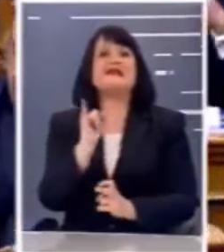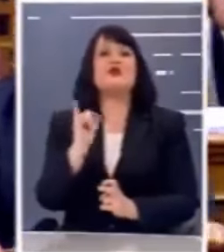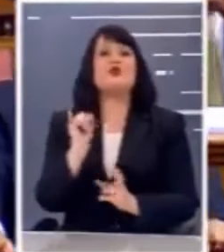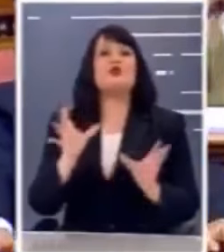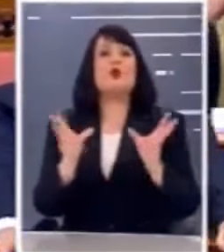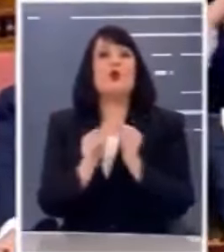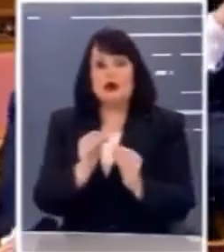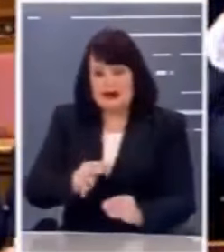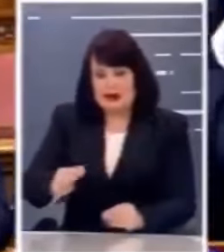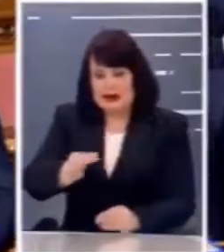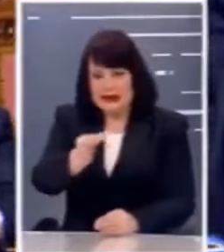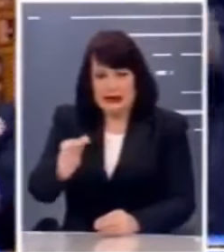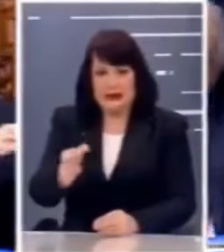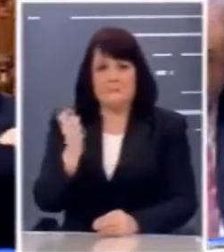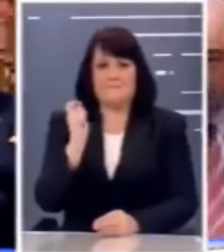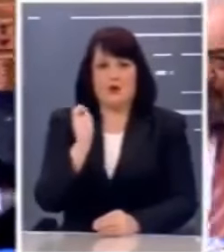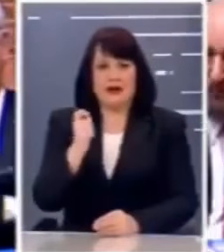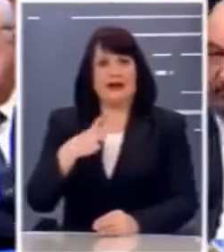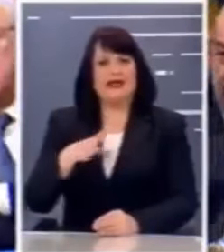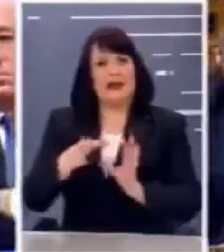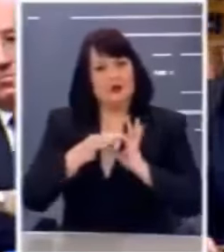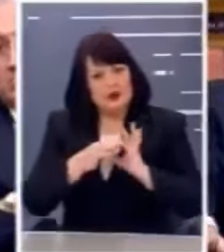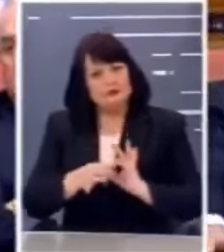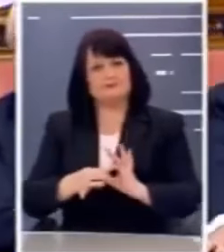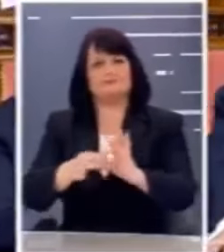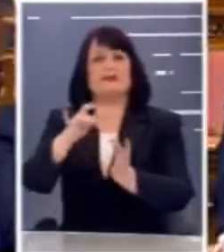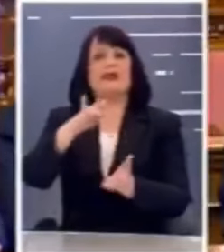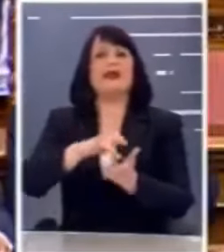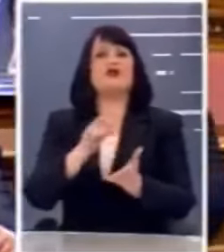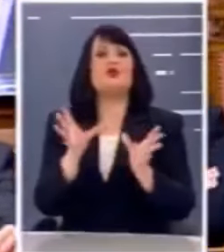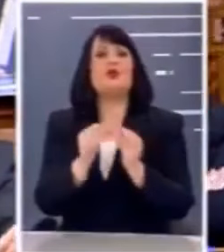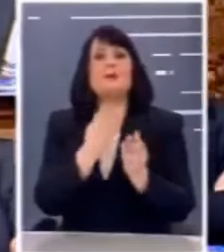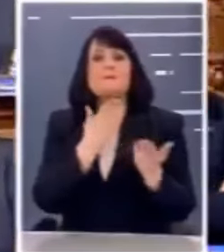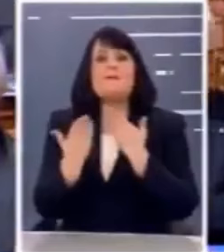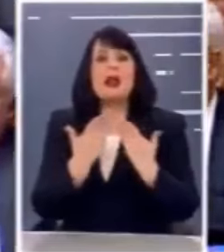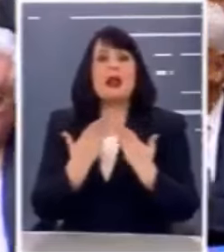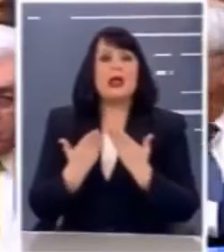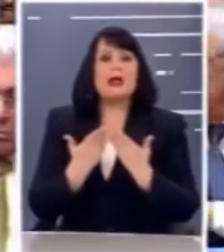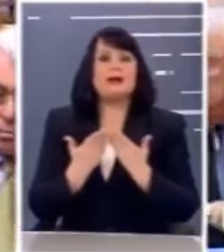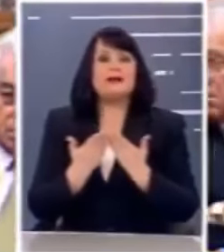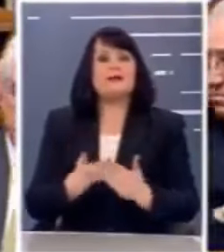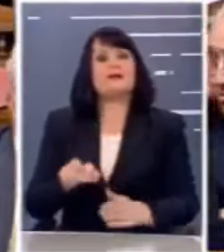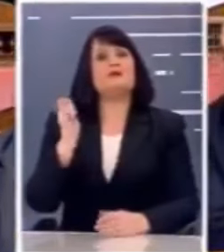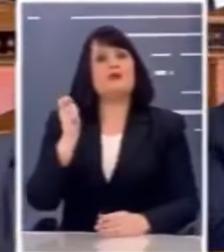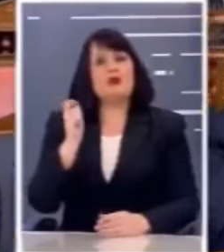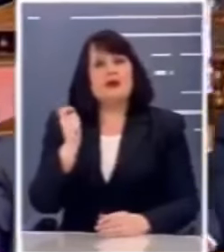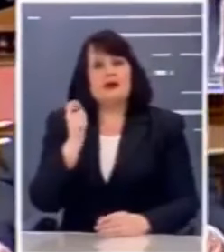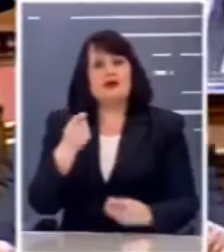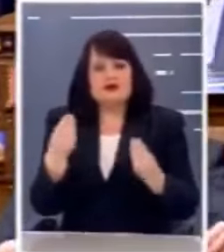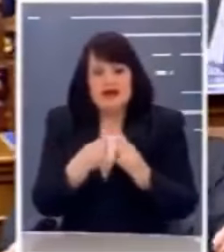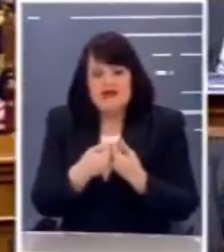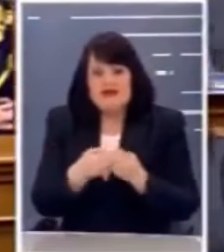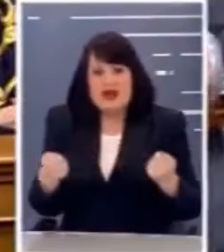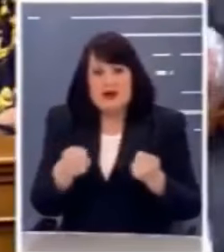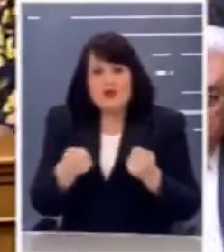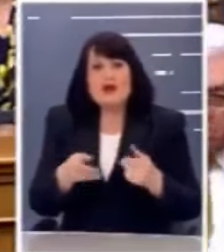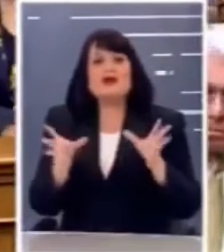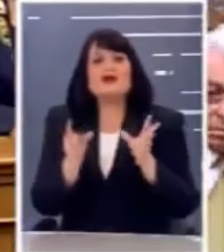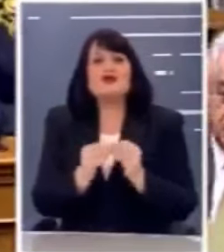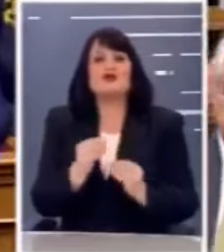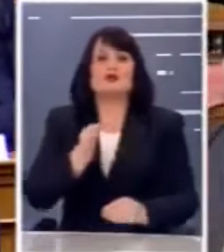οποίο θέλουμε να καταστεί ένα διαρκές κέντρο για τη μελέτη πολιτικών, εφαρμοζόμενων πολιτικών για τα